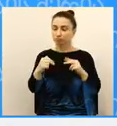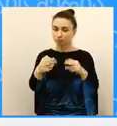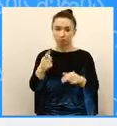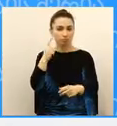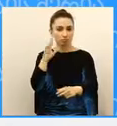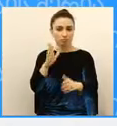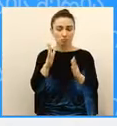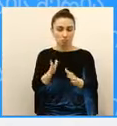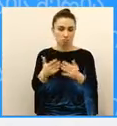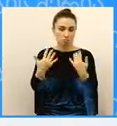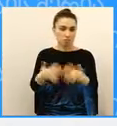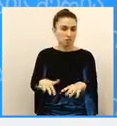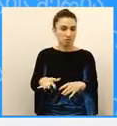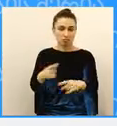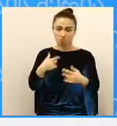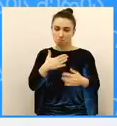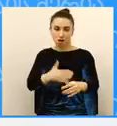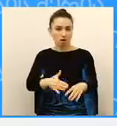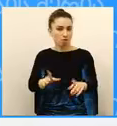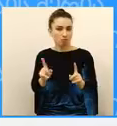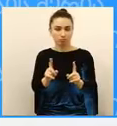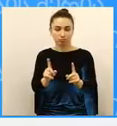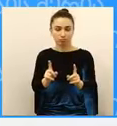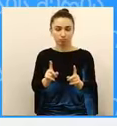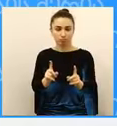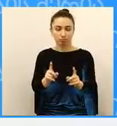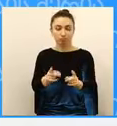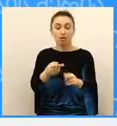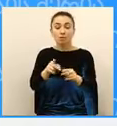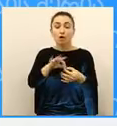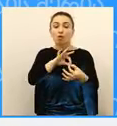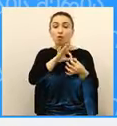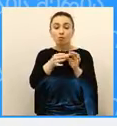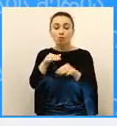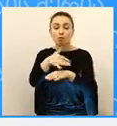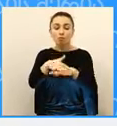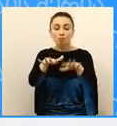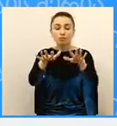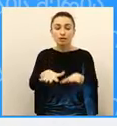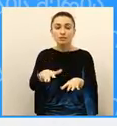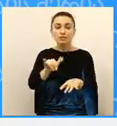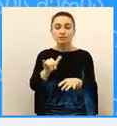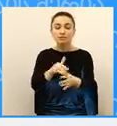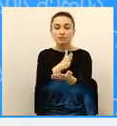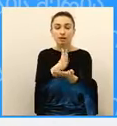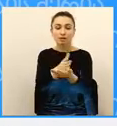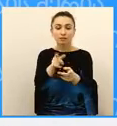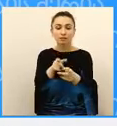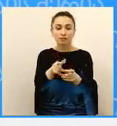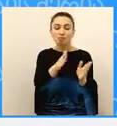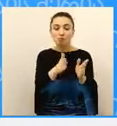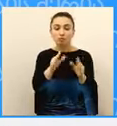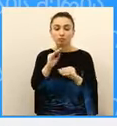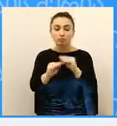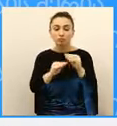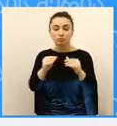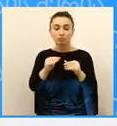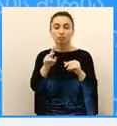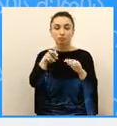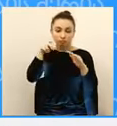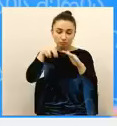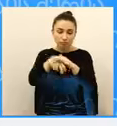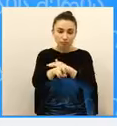გამოცვლა და ამით ვიყოთ კმაყოფილები და ამით დავკმაყოფილდეთ. იმ კონკრეტულ ქუჩაზე, სადაც მოსაწესრიგებელია